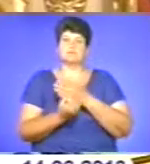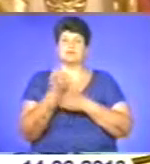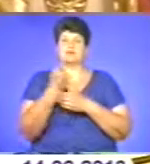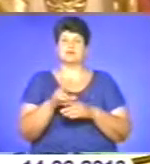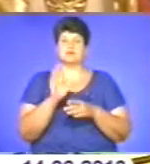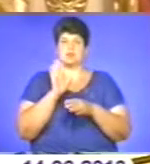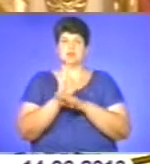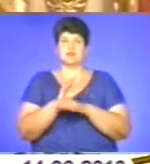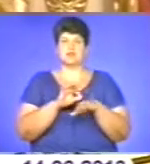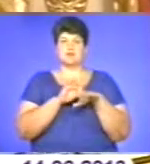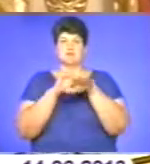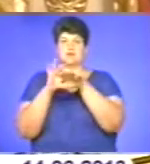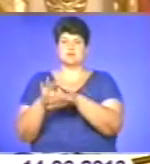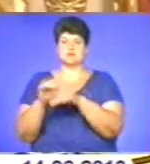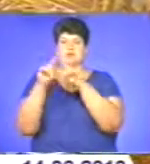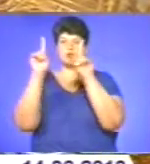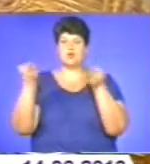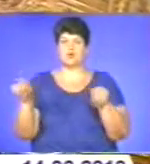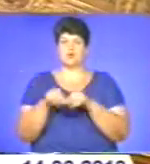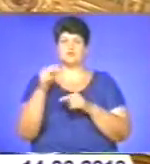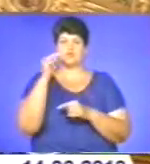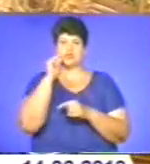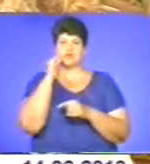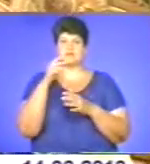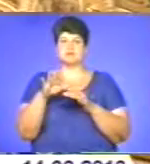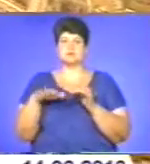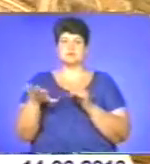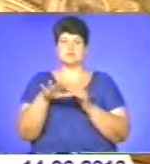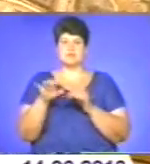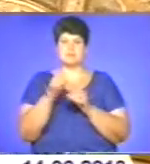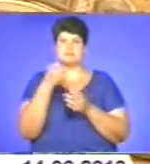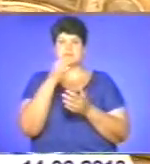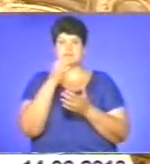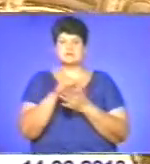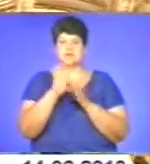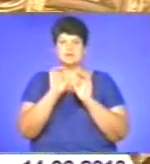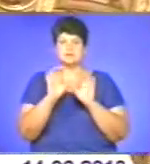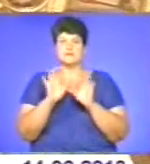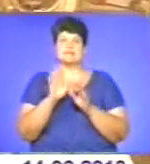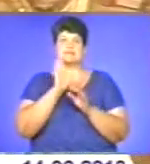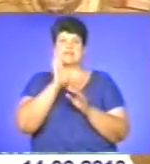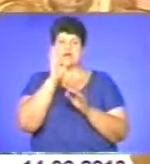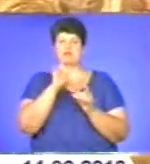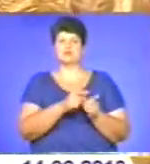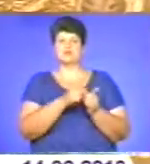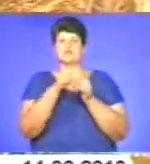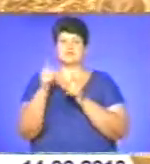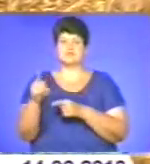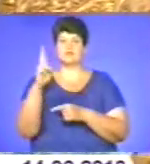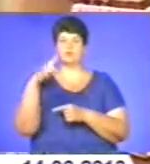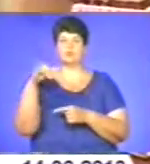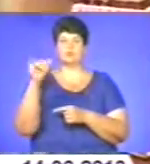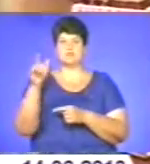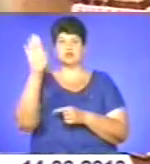Чернігівські землі. Князь одразу вирішив до монастиря і розповів про все ігумену. Зранку відвіз ікону в Дубинський чоловічий